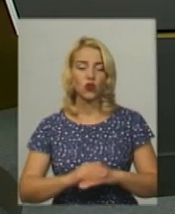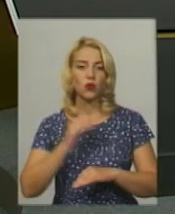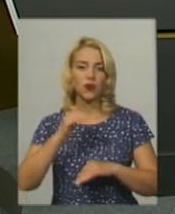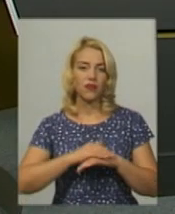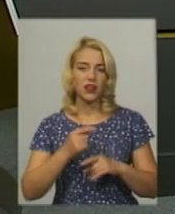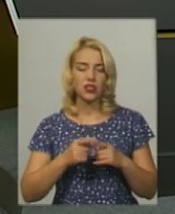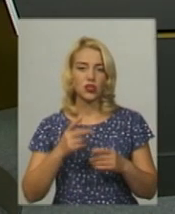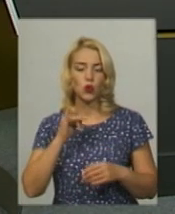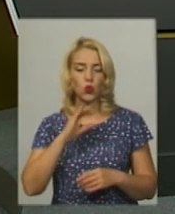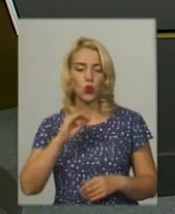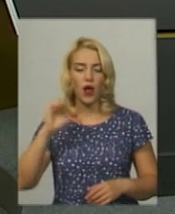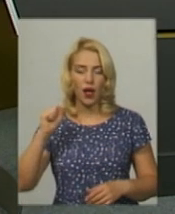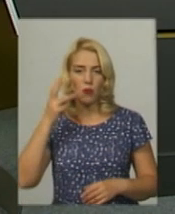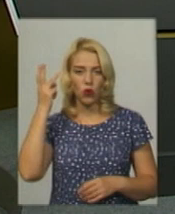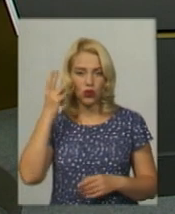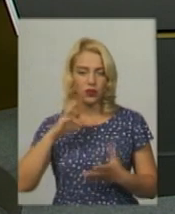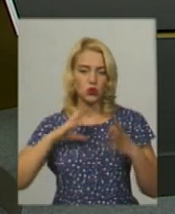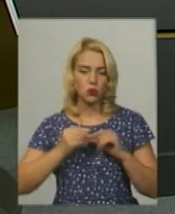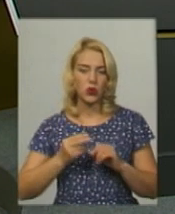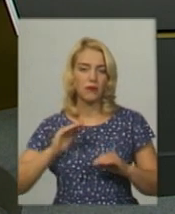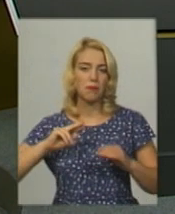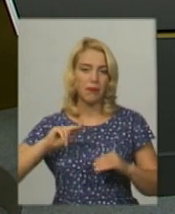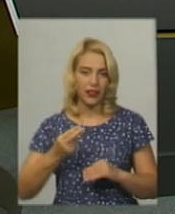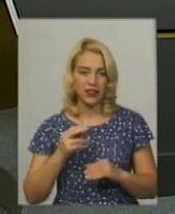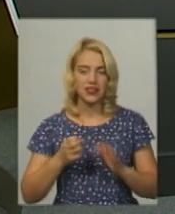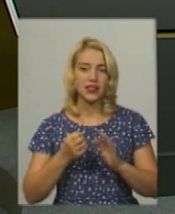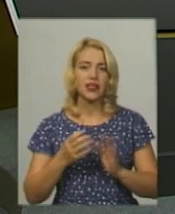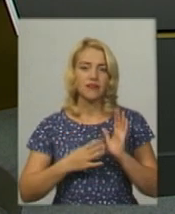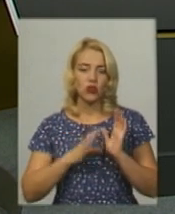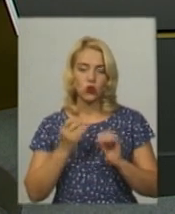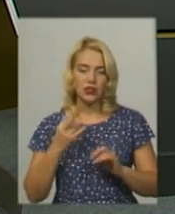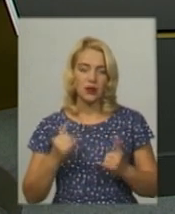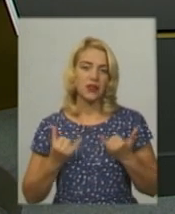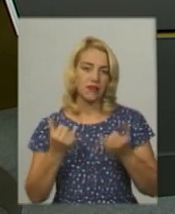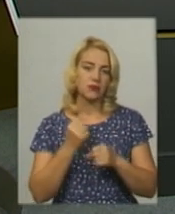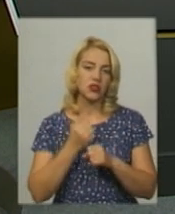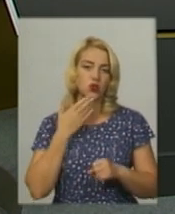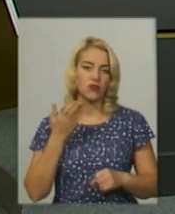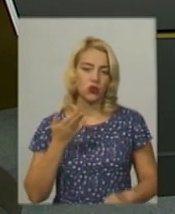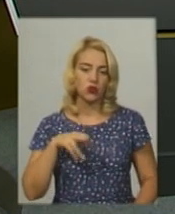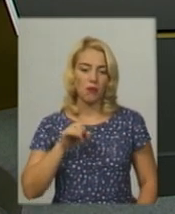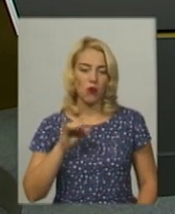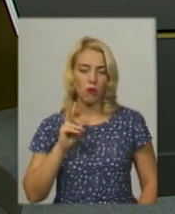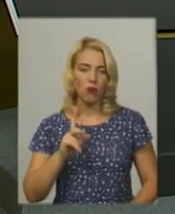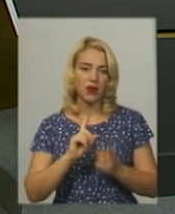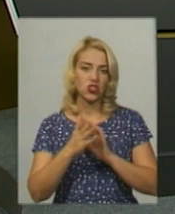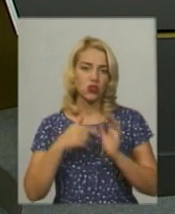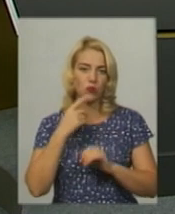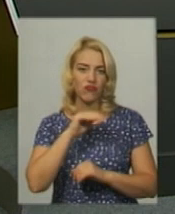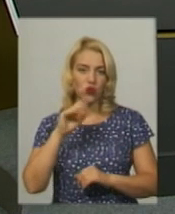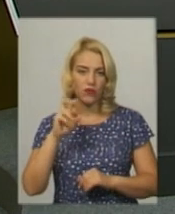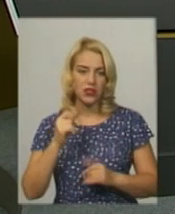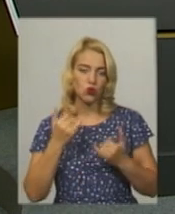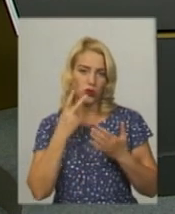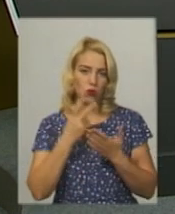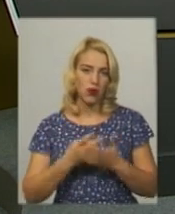вечора. На «Я Поділля» підсумковий випуск п'ятниці, 9 серпня. Для вас працюють ведуча Світлана Поробок та диктор жестової мови Оксана Фіновська. Сьогодні у